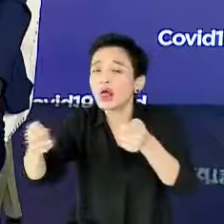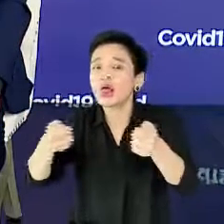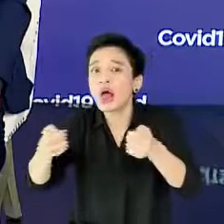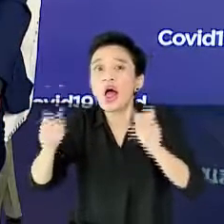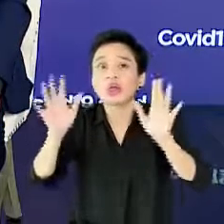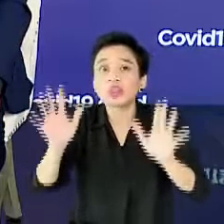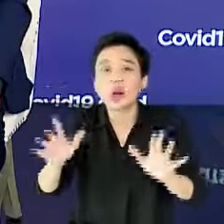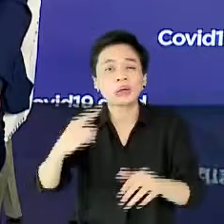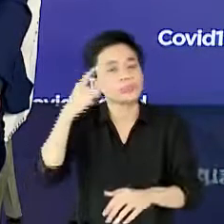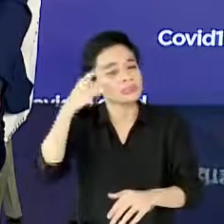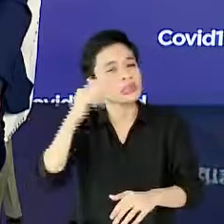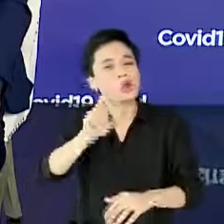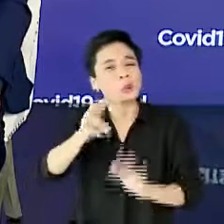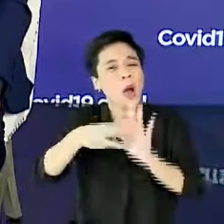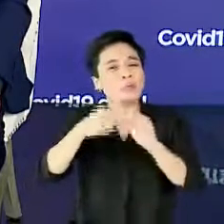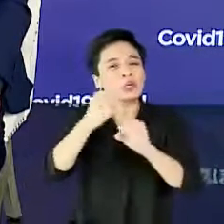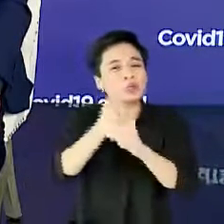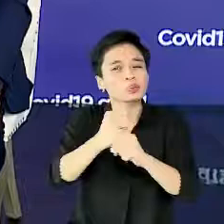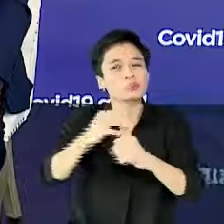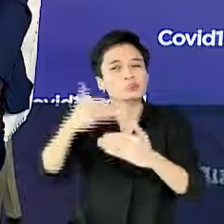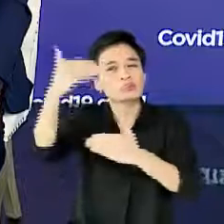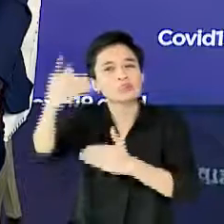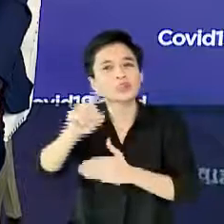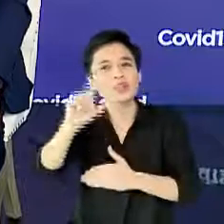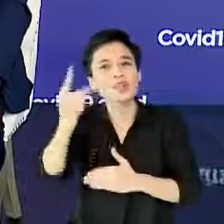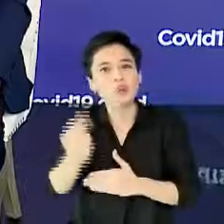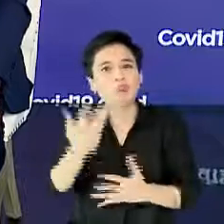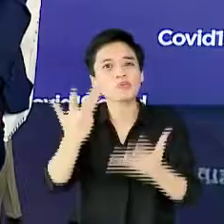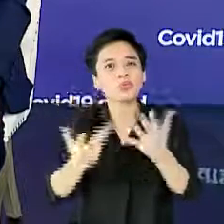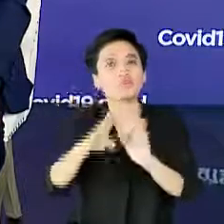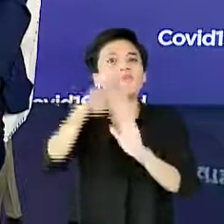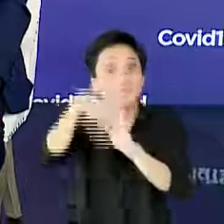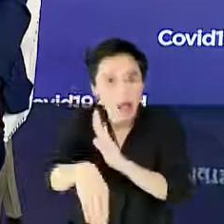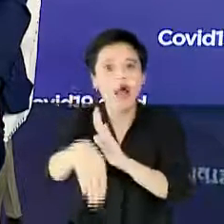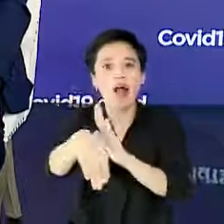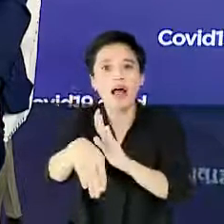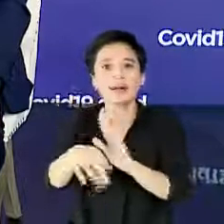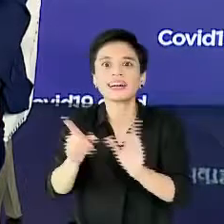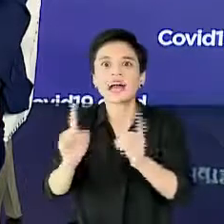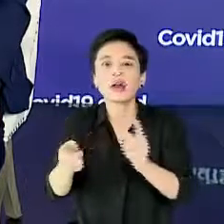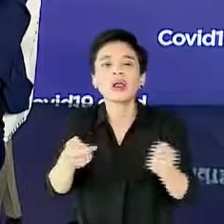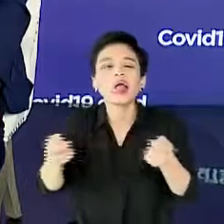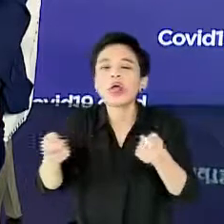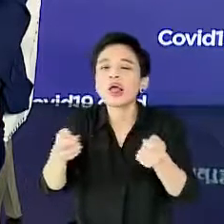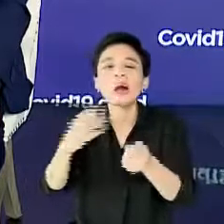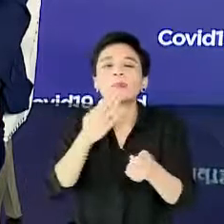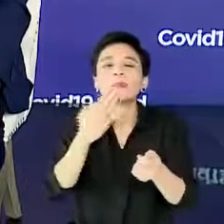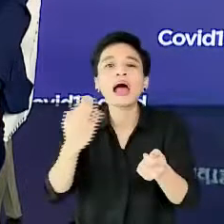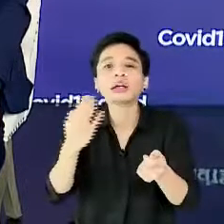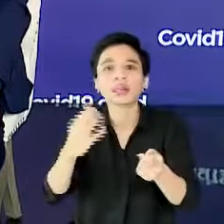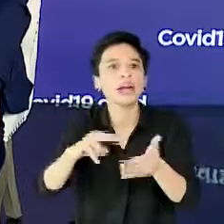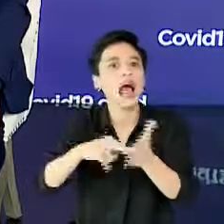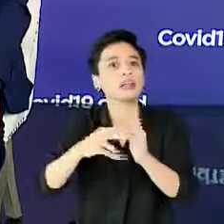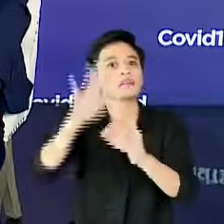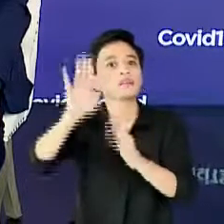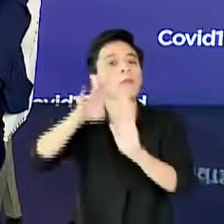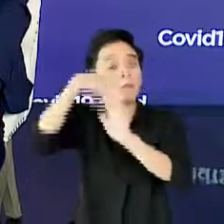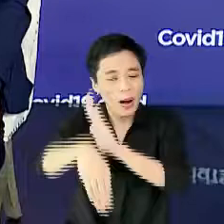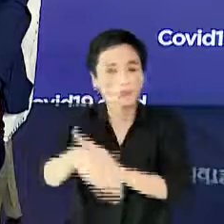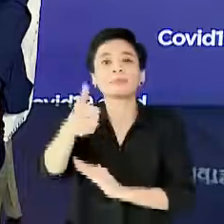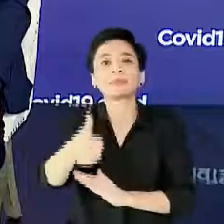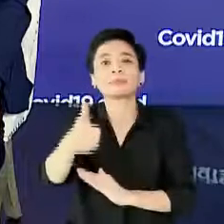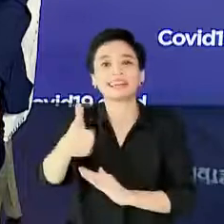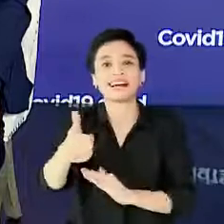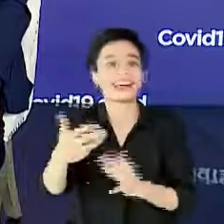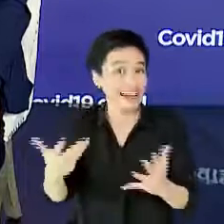2-2 Minggu sampai satu bulan lagi kita sudah akan kolaps karena itu strategi untuk mengatasi